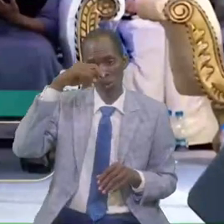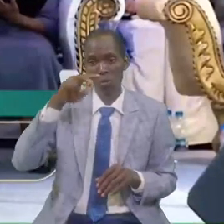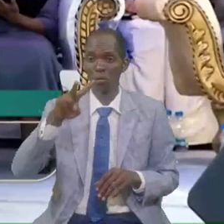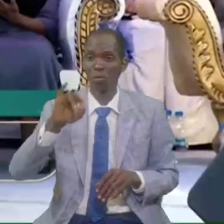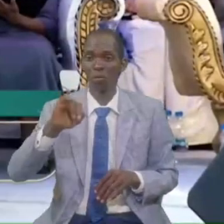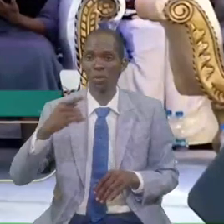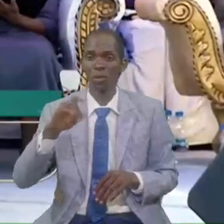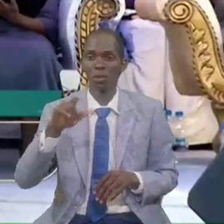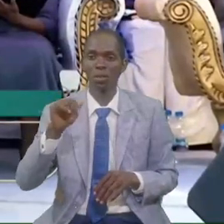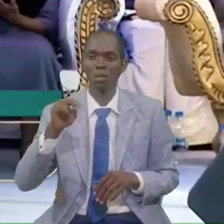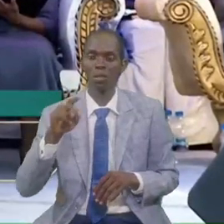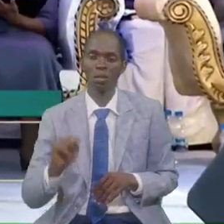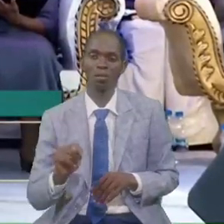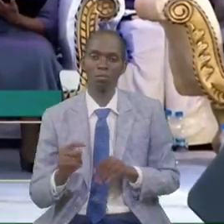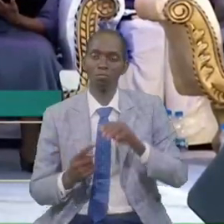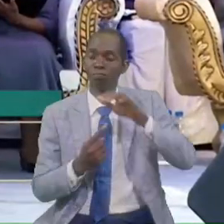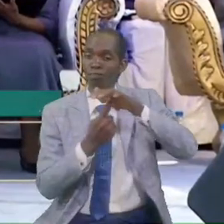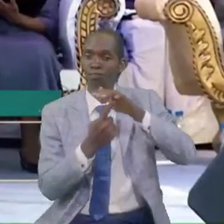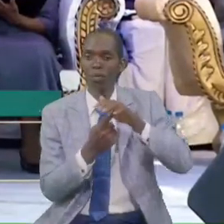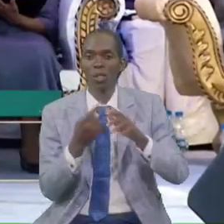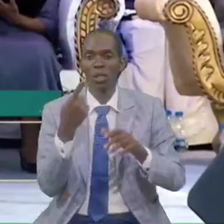La vigilance fidèle.